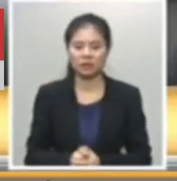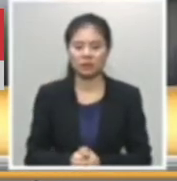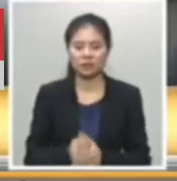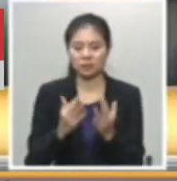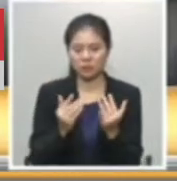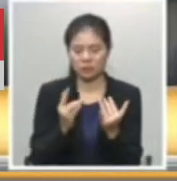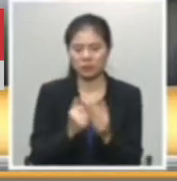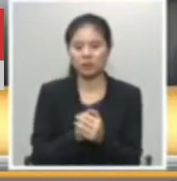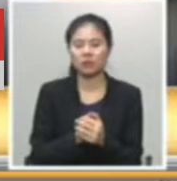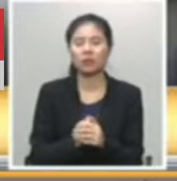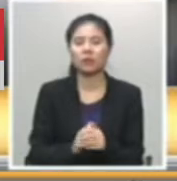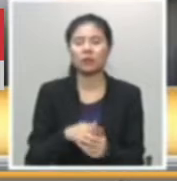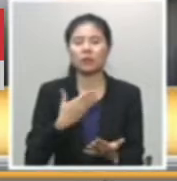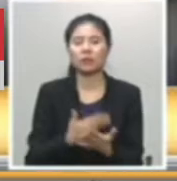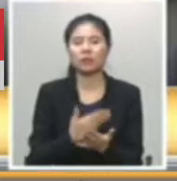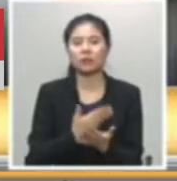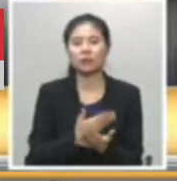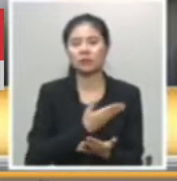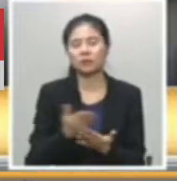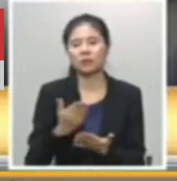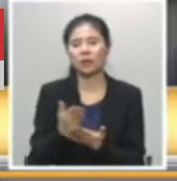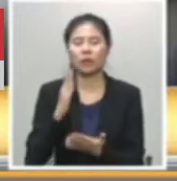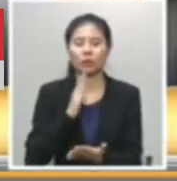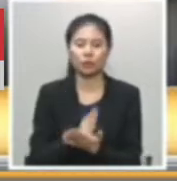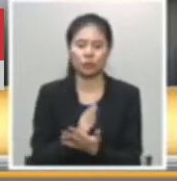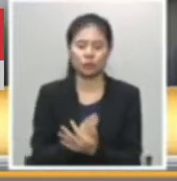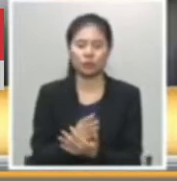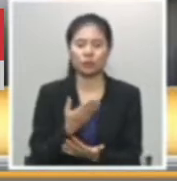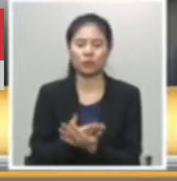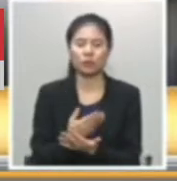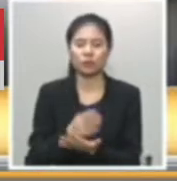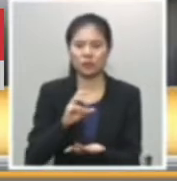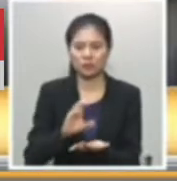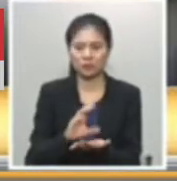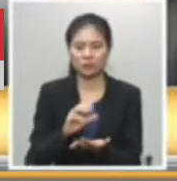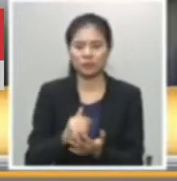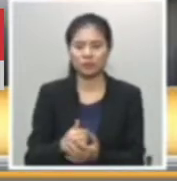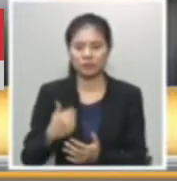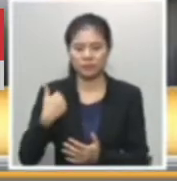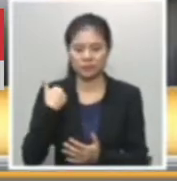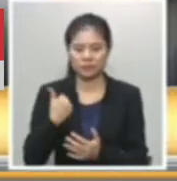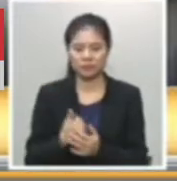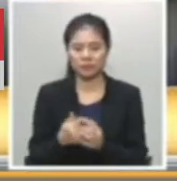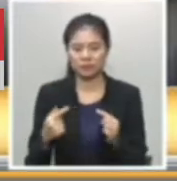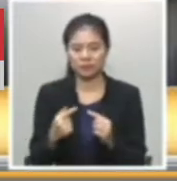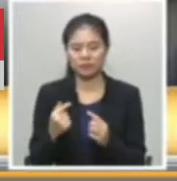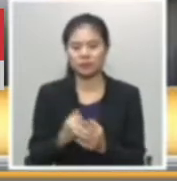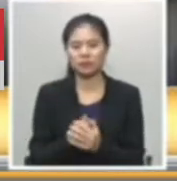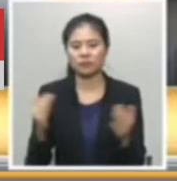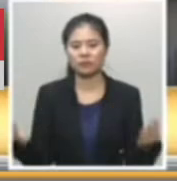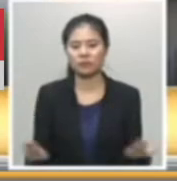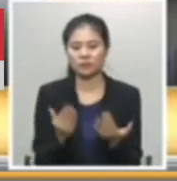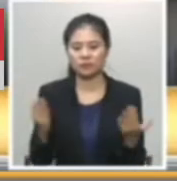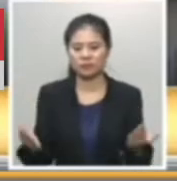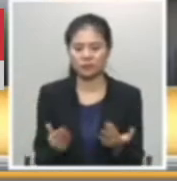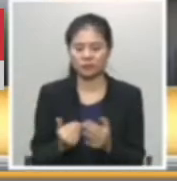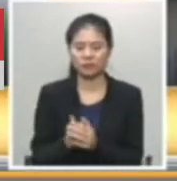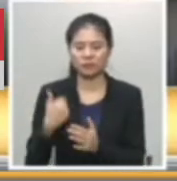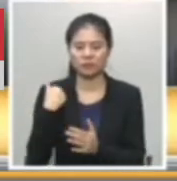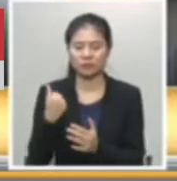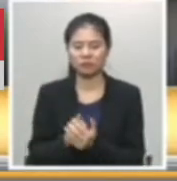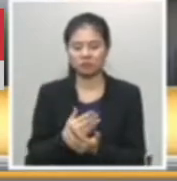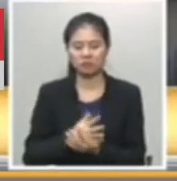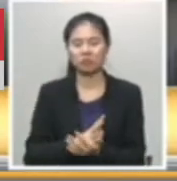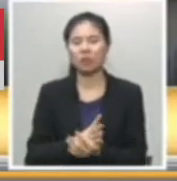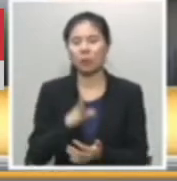การจับจ่ายใช้สอยและก็หยุดการลงทุนครับท่านประธานครับข้อมูลที่นำมาสนับสนุนนะครับผมไม่ได้พูดขึ้นมา